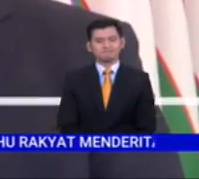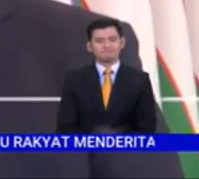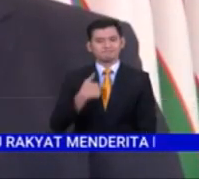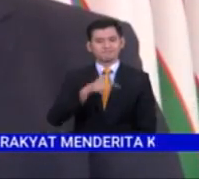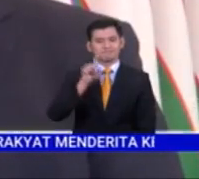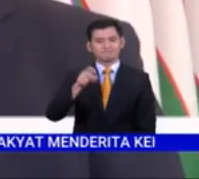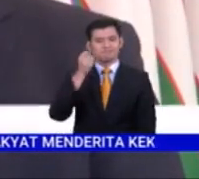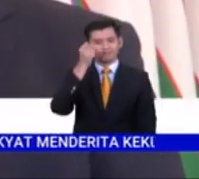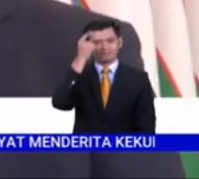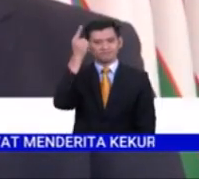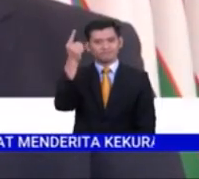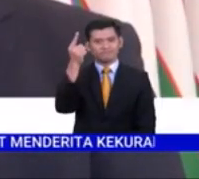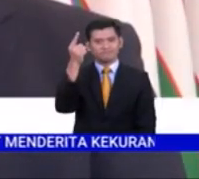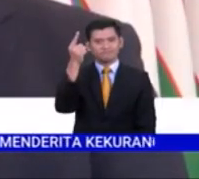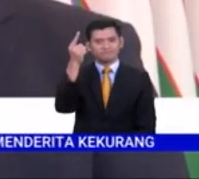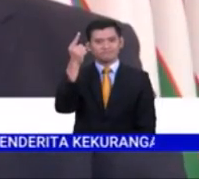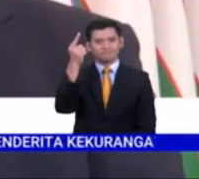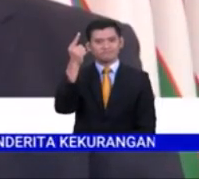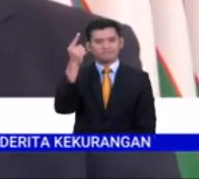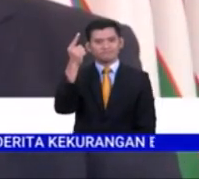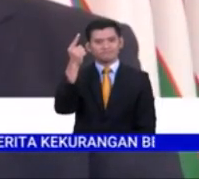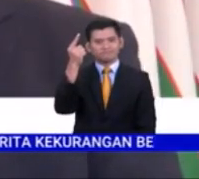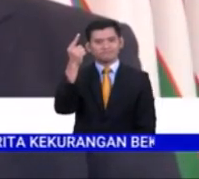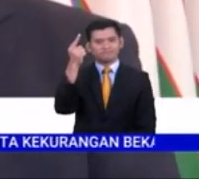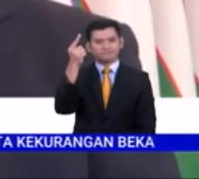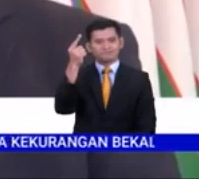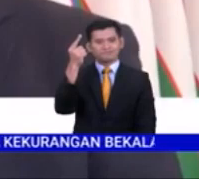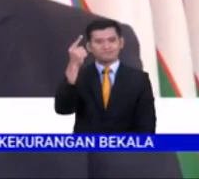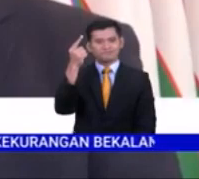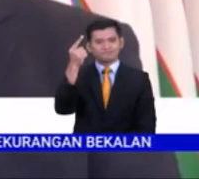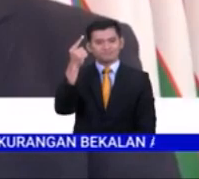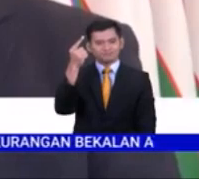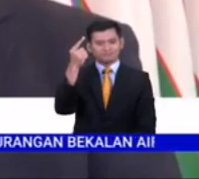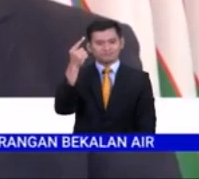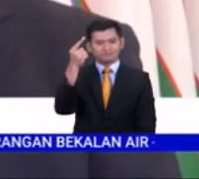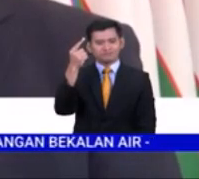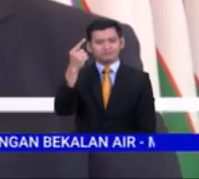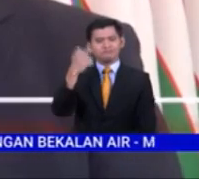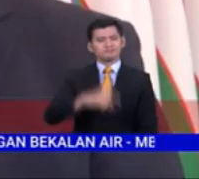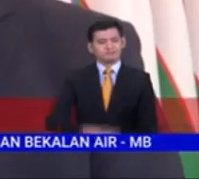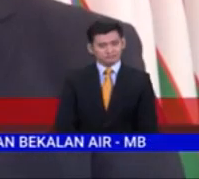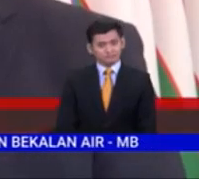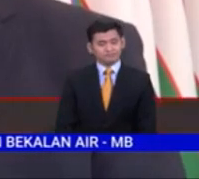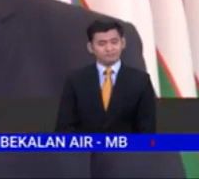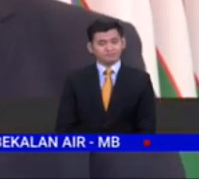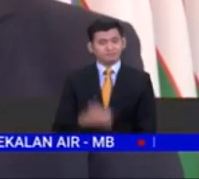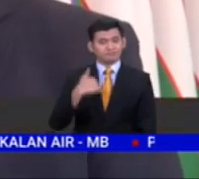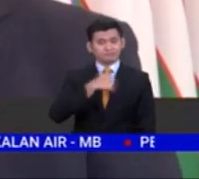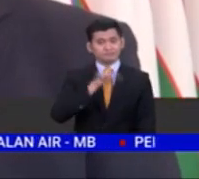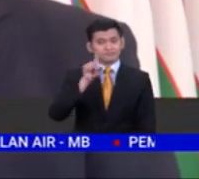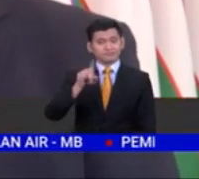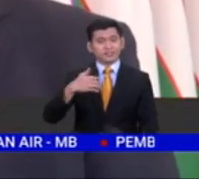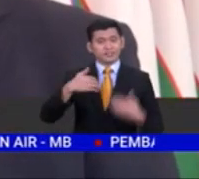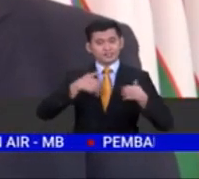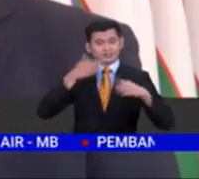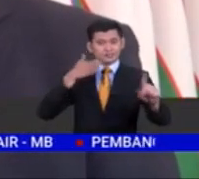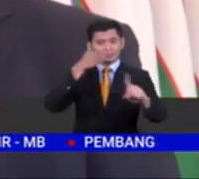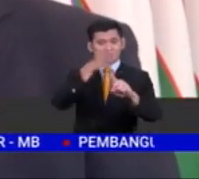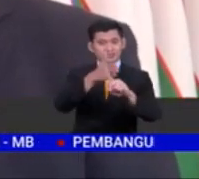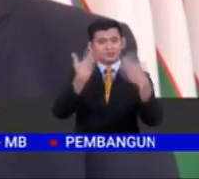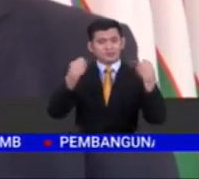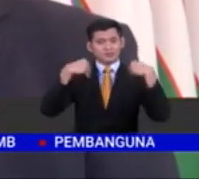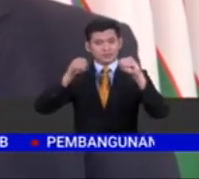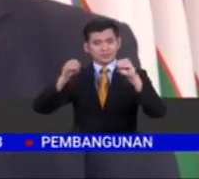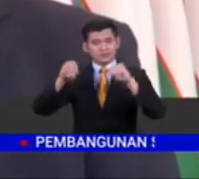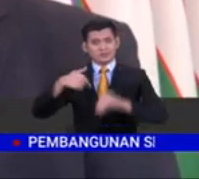understand that the to be kind of the main hub for investors, we have to have the market. We have to have the